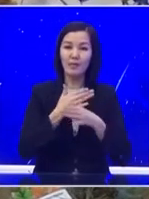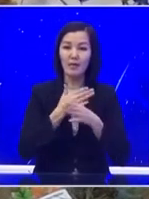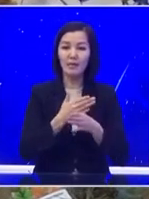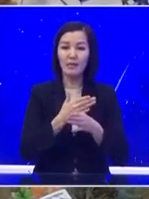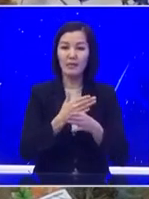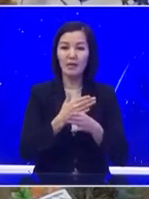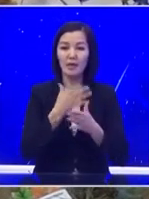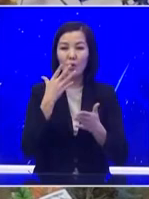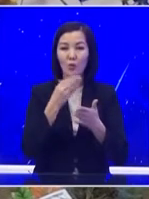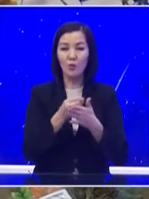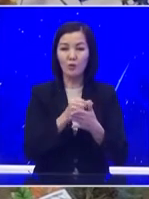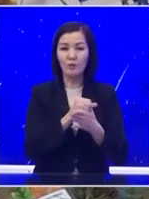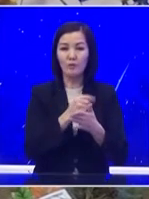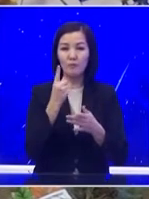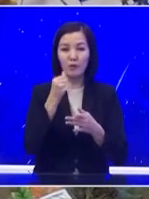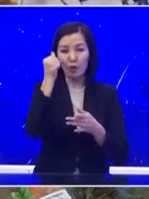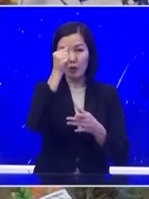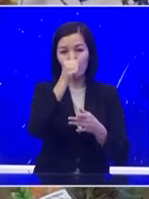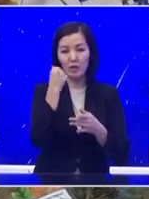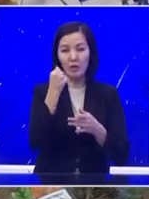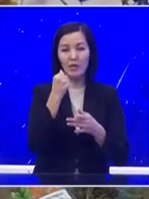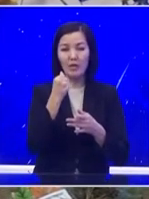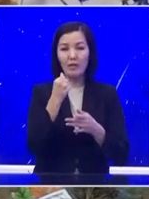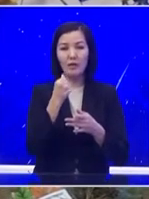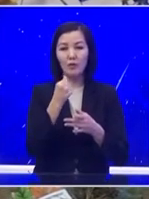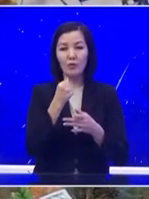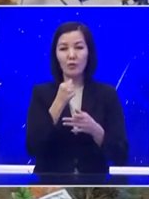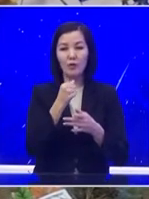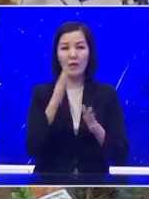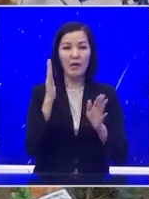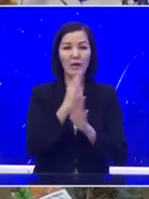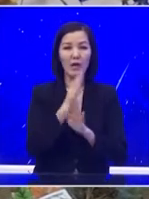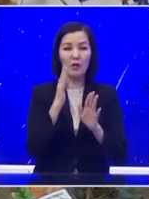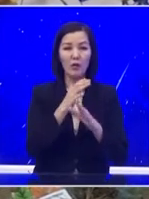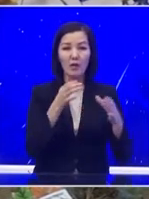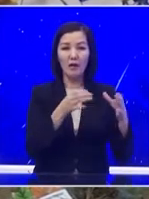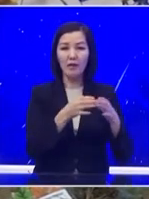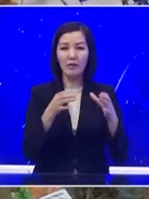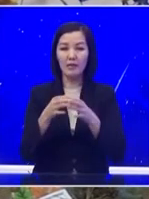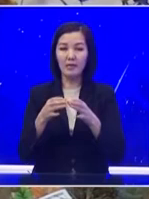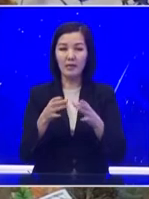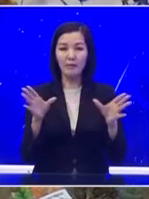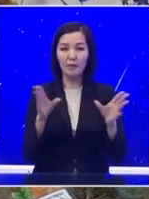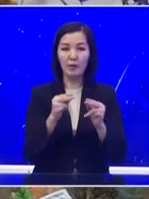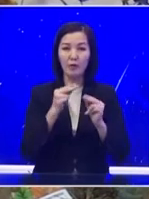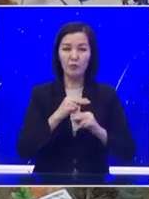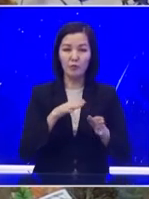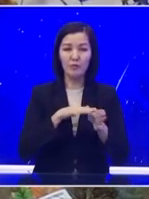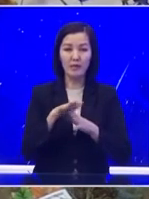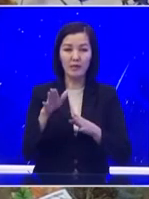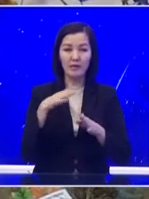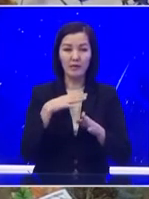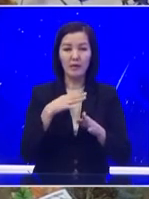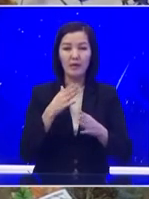осында өзіміз бір жыл ғана еңбек жұмыс емес, бұл жерде экологиялық отрядтар, ұйымдардың да жұмыстары көрініс тапты. Себебі